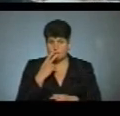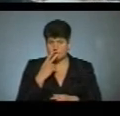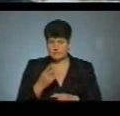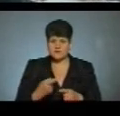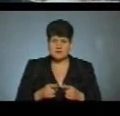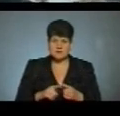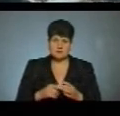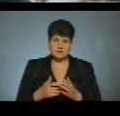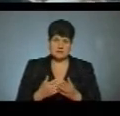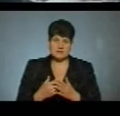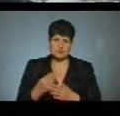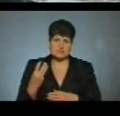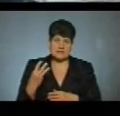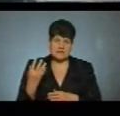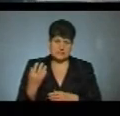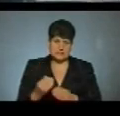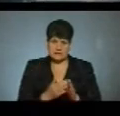приблизно десь на 30 днів.